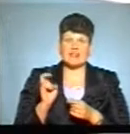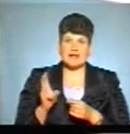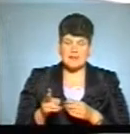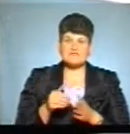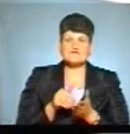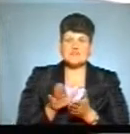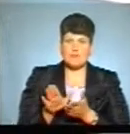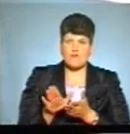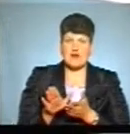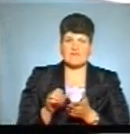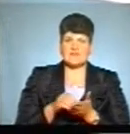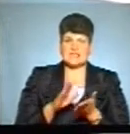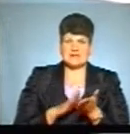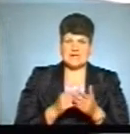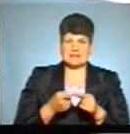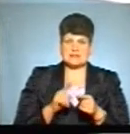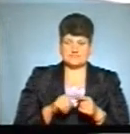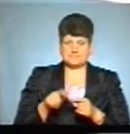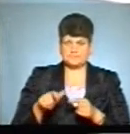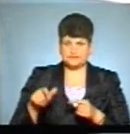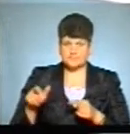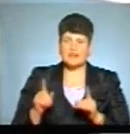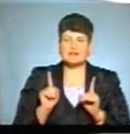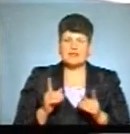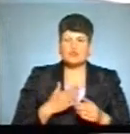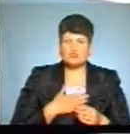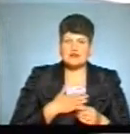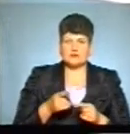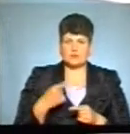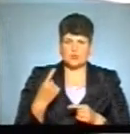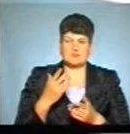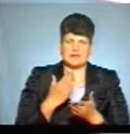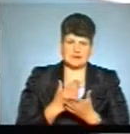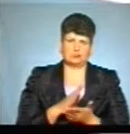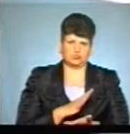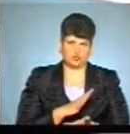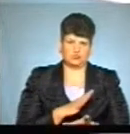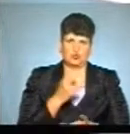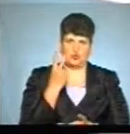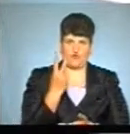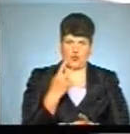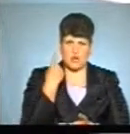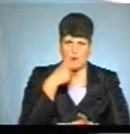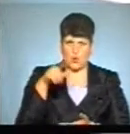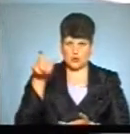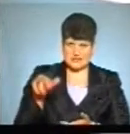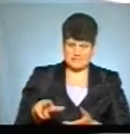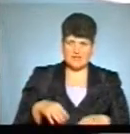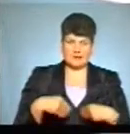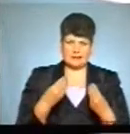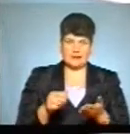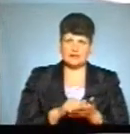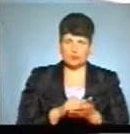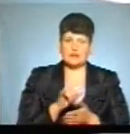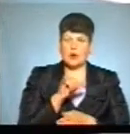відмовляє в реєстрації таких кандидатів. У нас навіть в Тернопільській області було двоє осіб, які подали документи, і у них